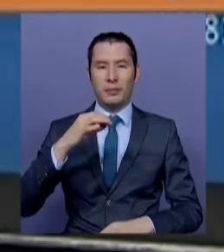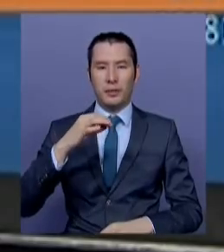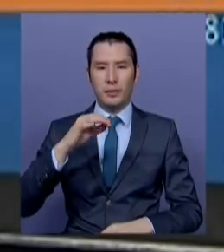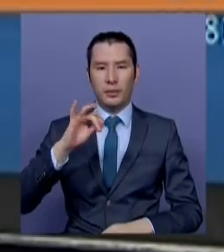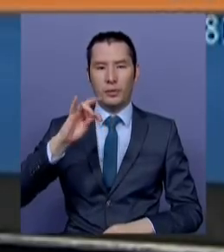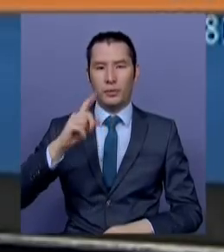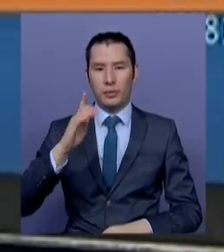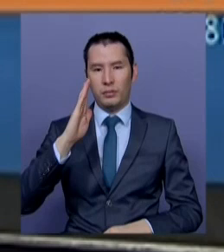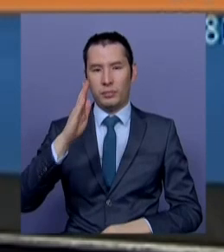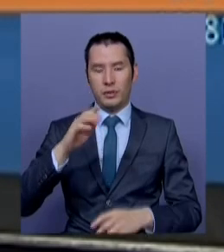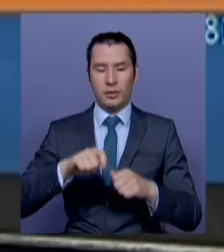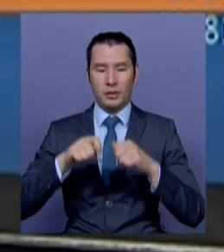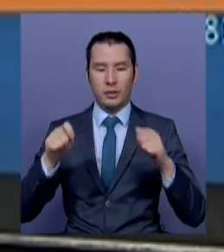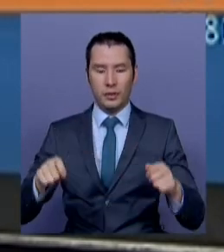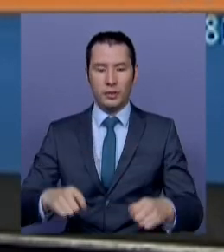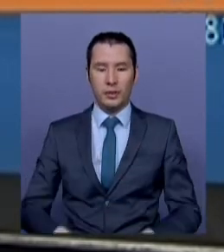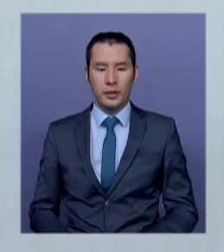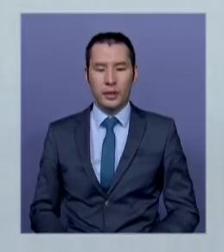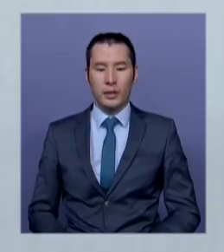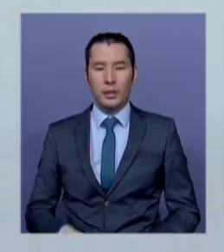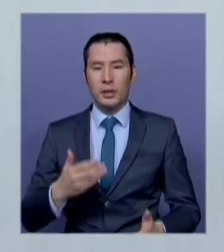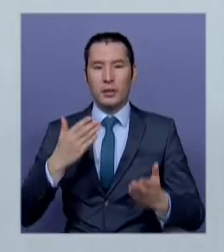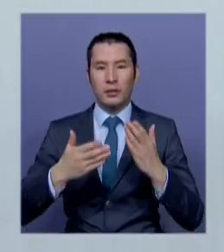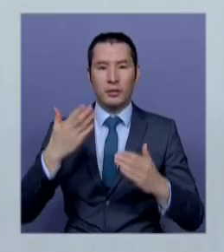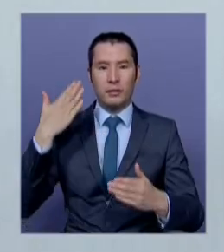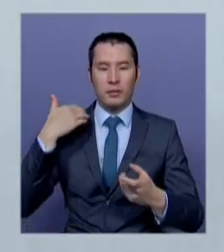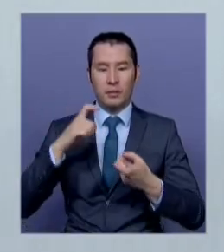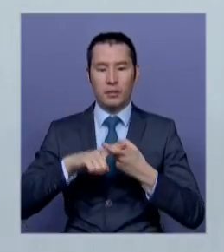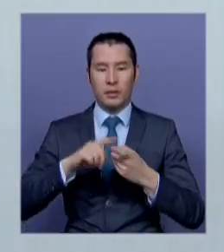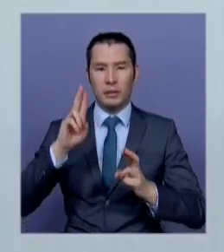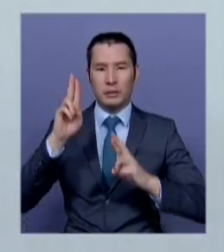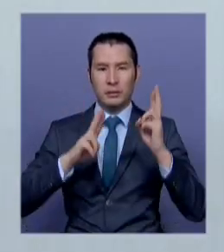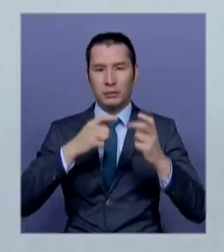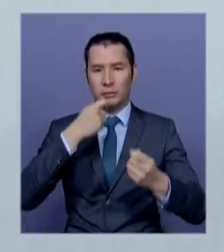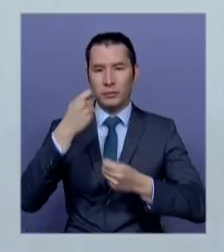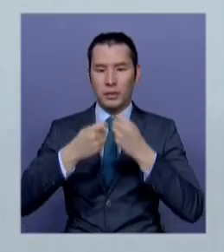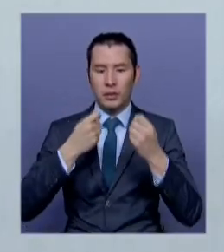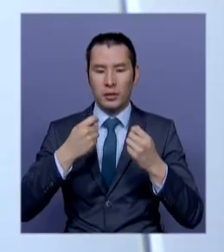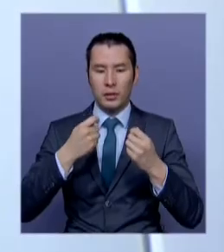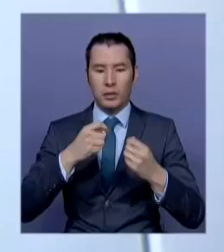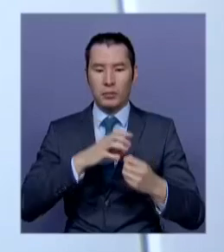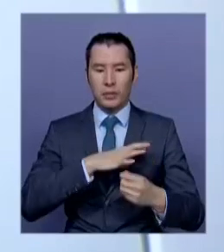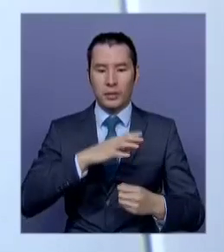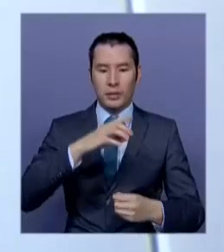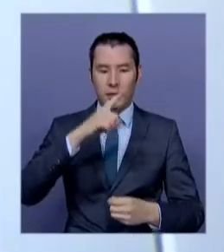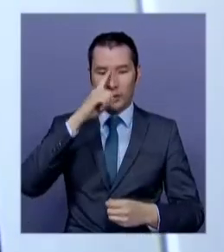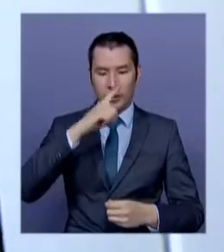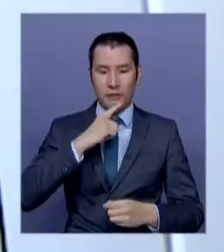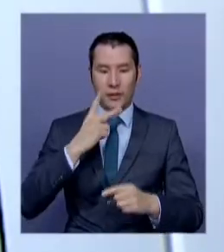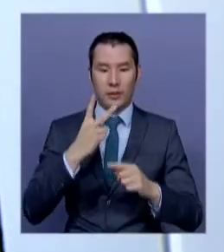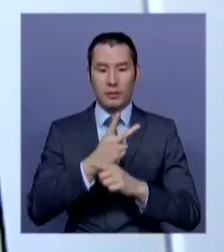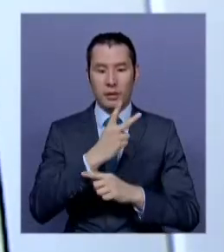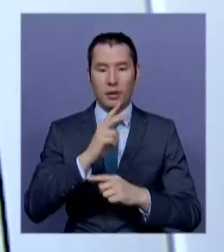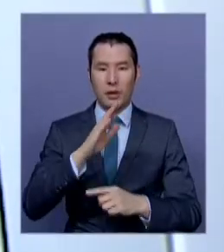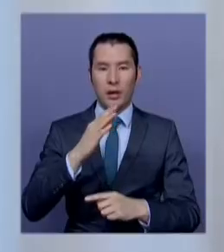қазір санитарлық өңдеу жұмыстары жүріп жатыр. Егер бұрындары дезинфекциялық шаралар айына 2 мәрте ғана жүргізілсе, 1 маусымнан бастап